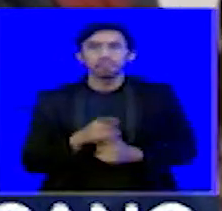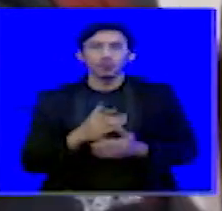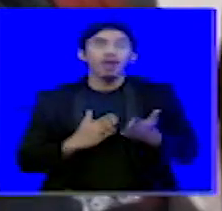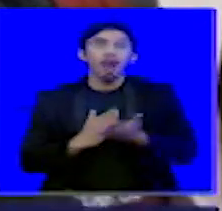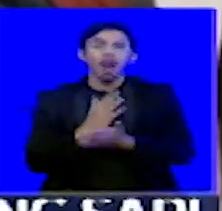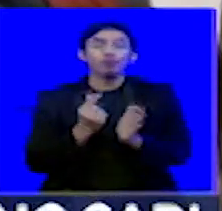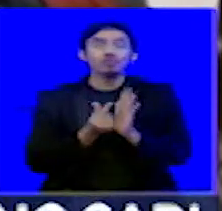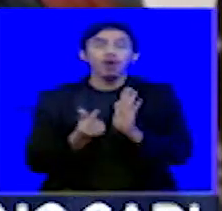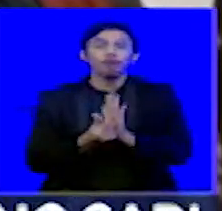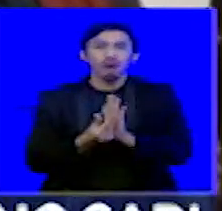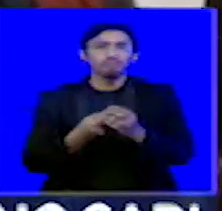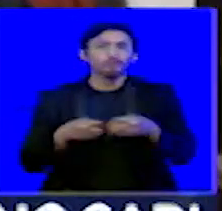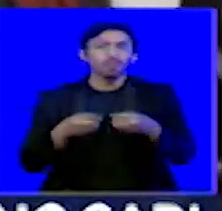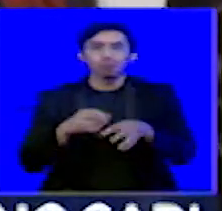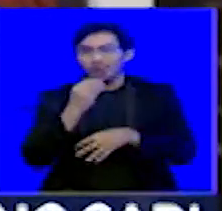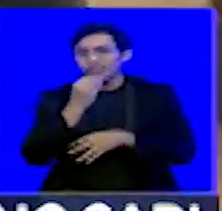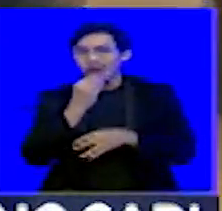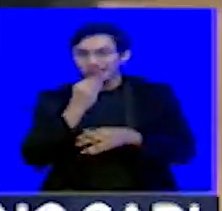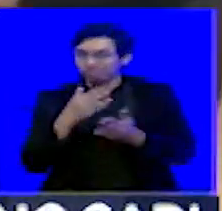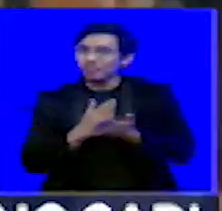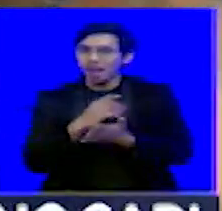Pangan dan Konsumen.